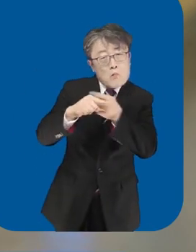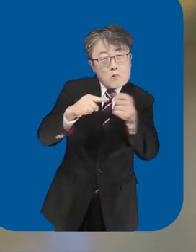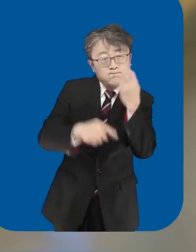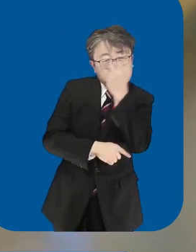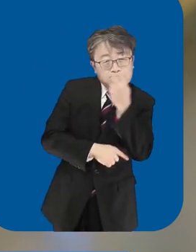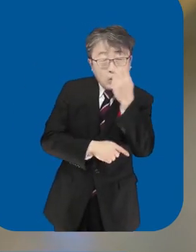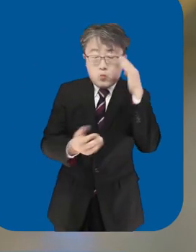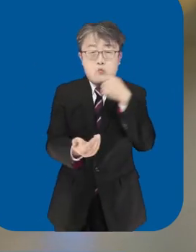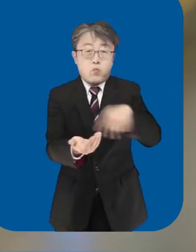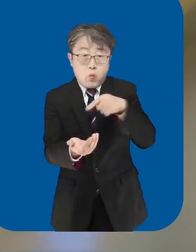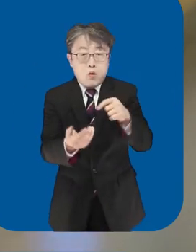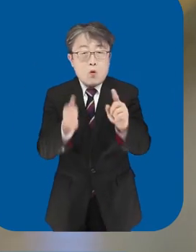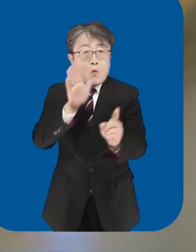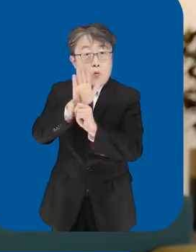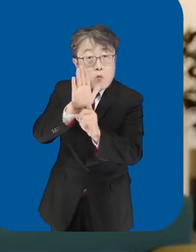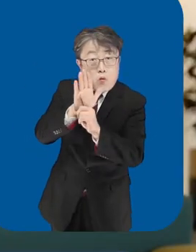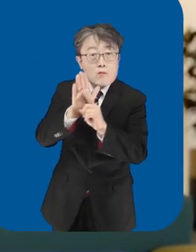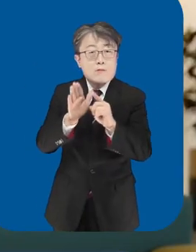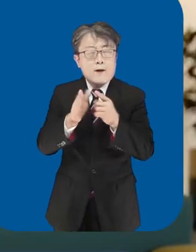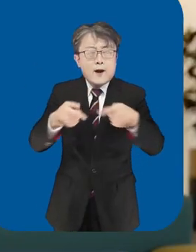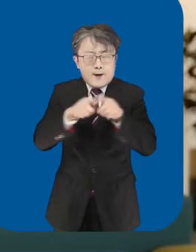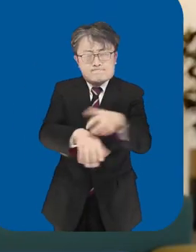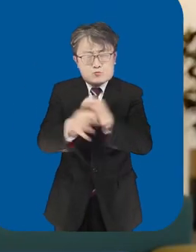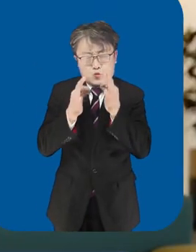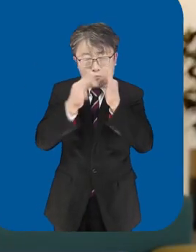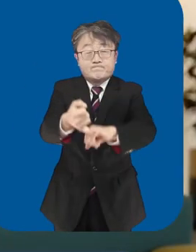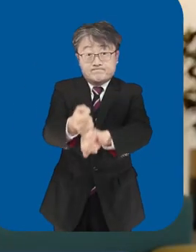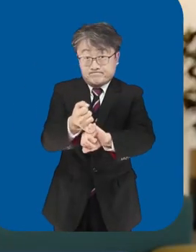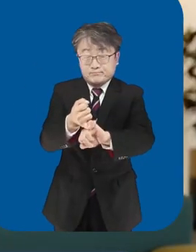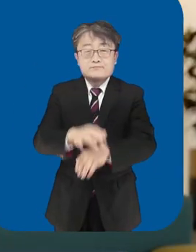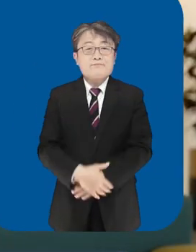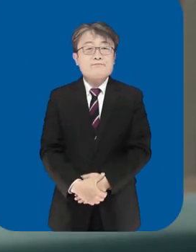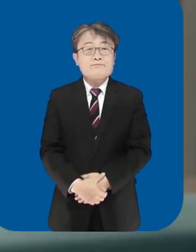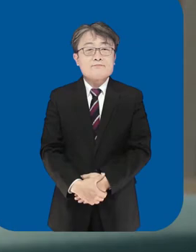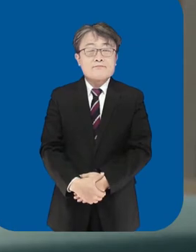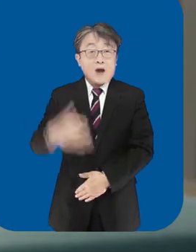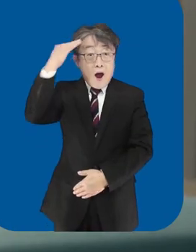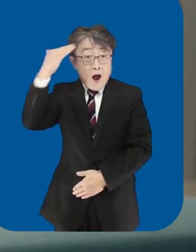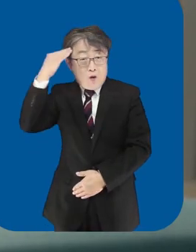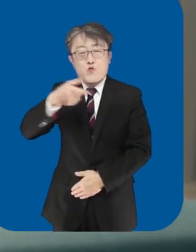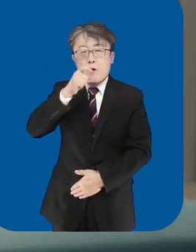검증하고 교육하고 홍보하는데 헤이워터 함께 적극 노력하겠습니다.